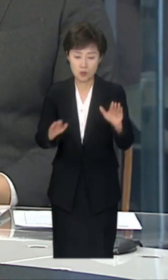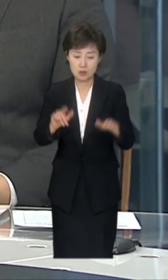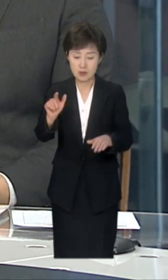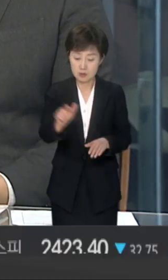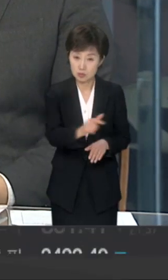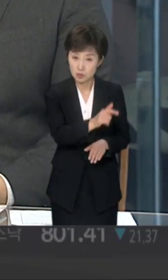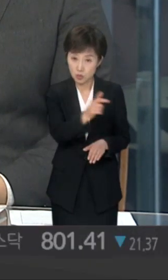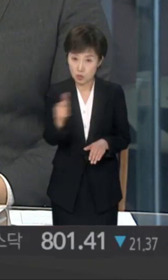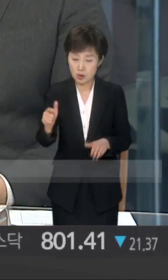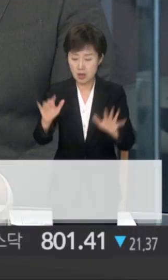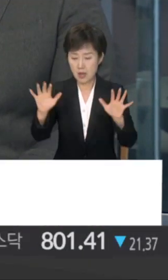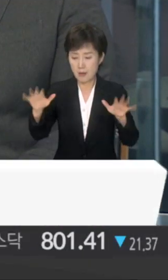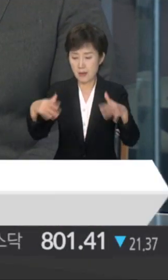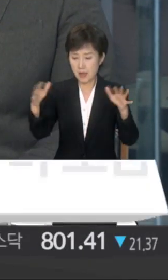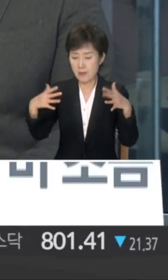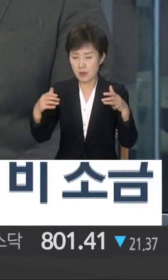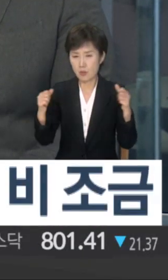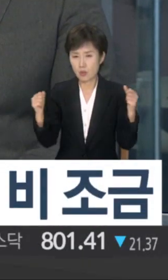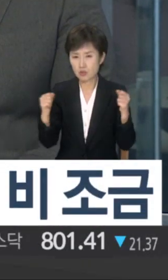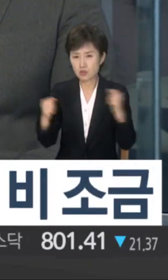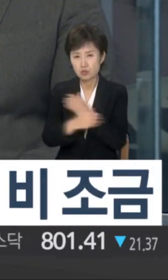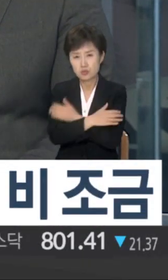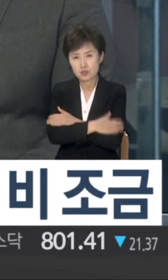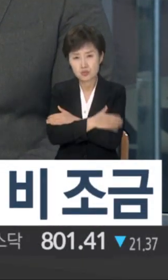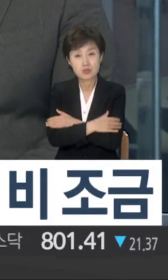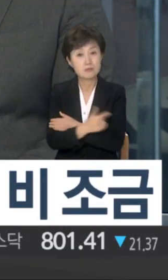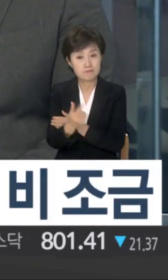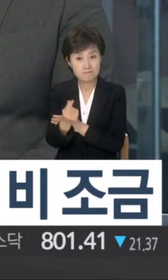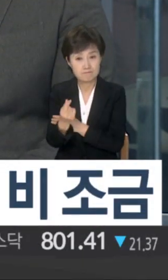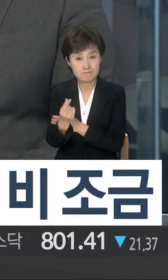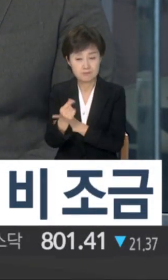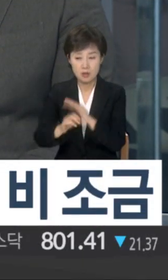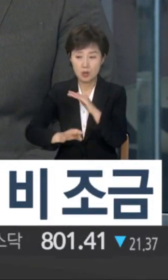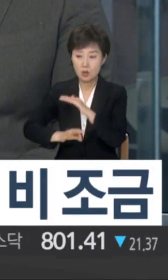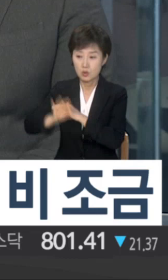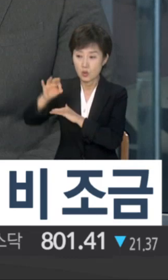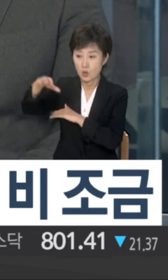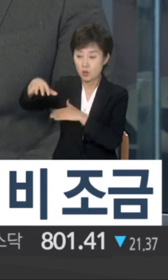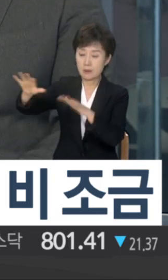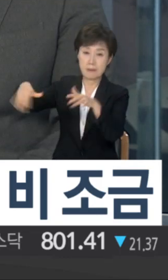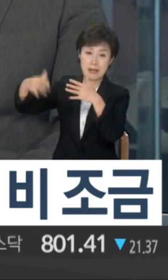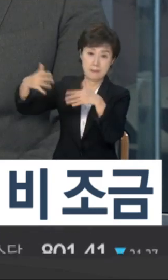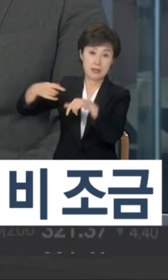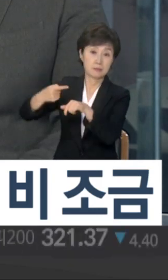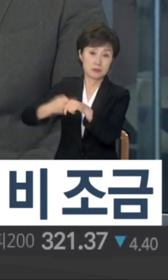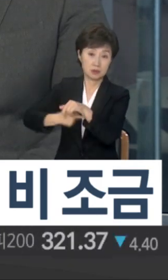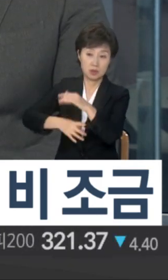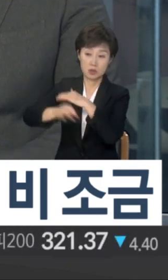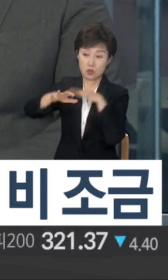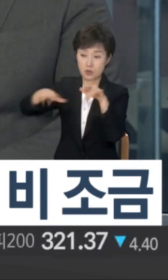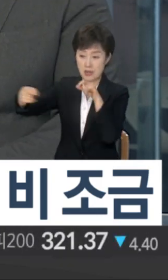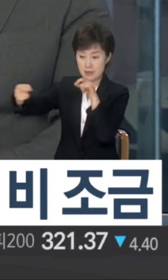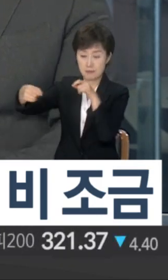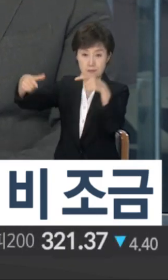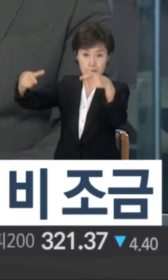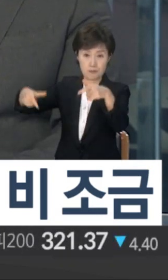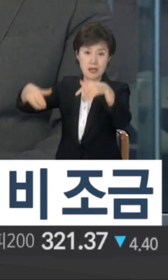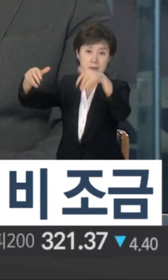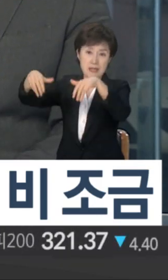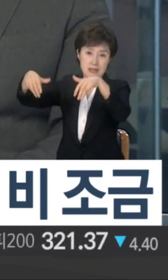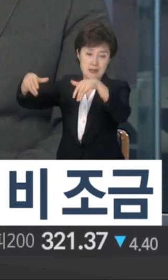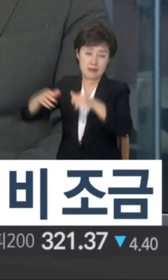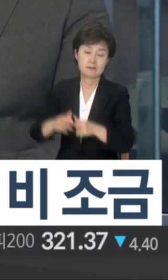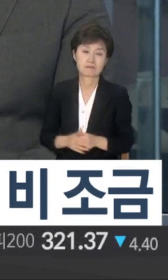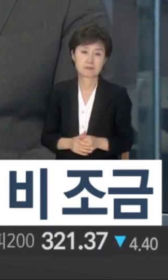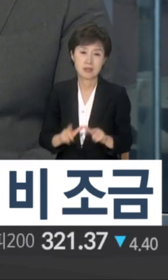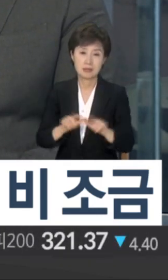네, 오늘 종일 찬바람이 불면서 날이 다소 서늘하게 했습니다. 동풍의 영향으로 동해안 지방은 비가 조금 내리겠는데요. 자세한 날씨는